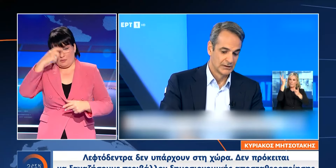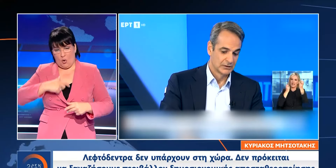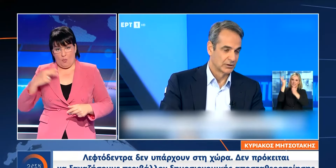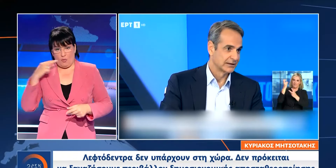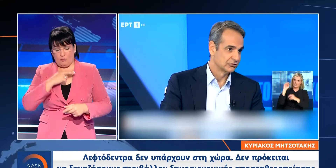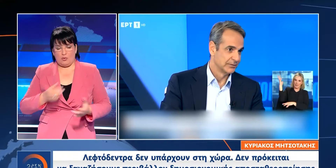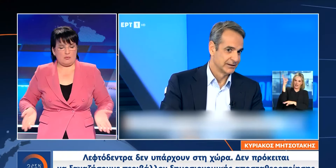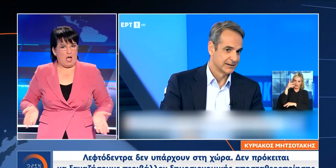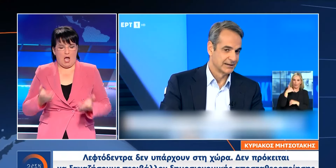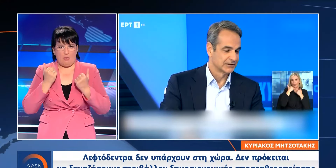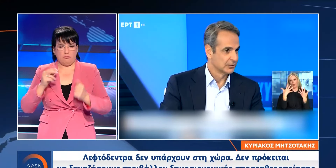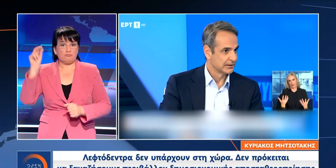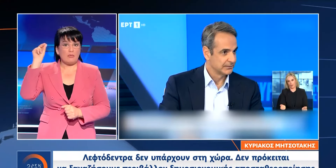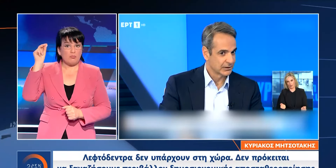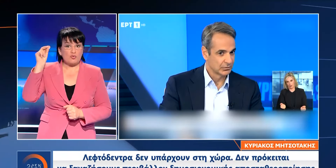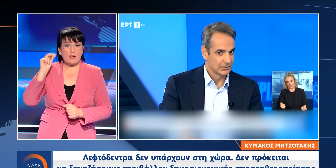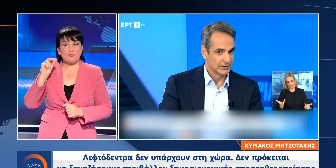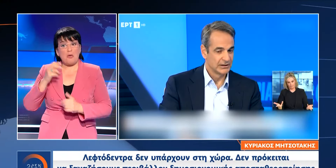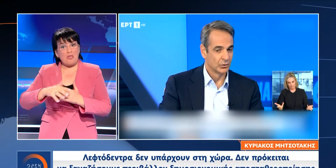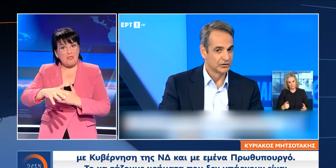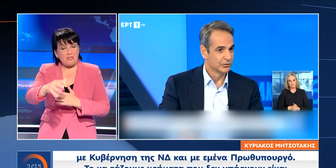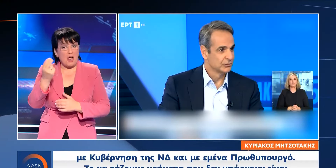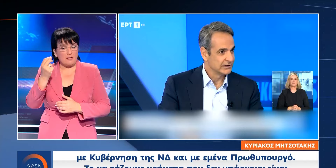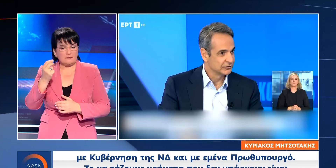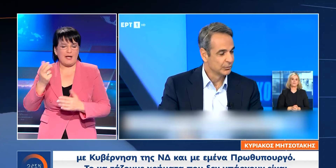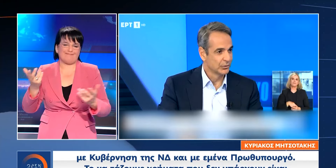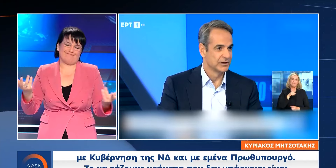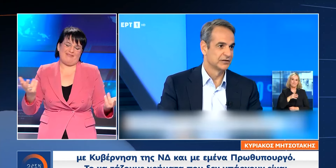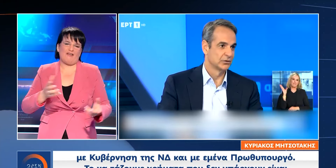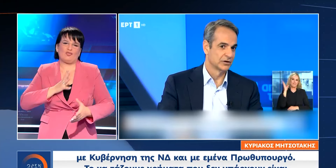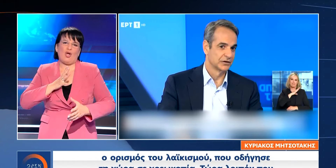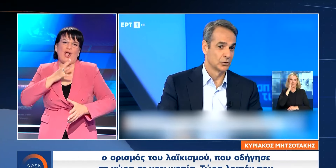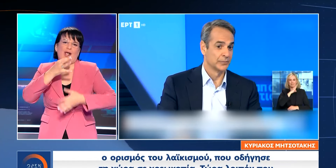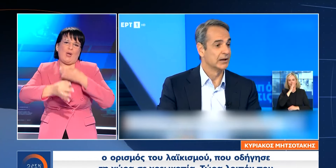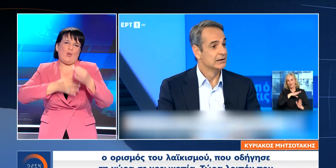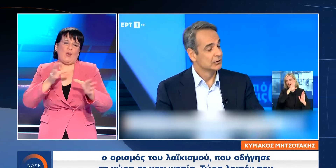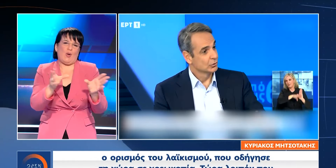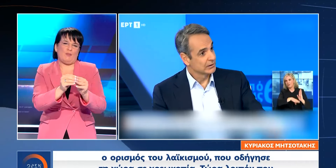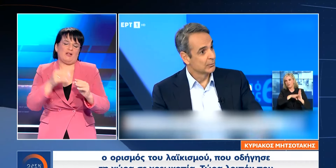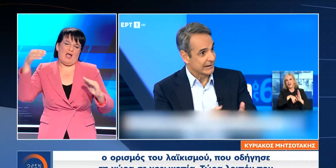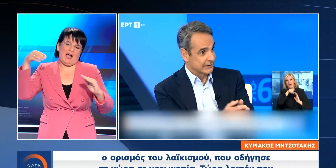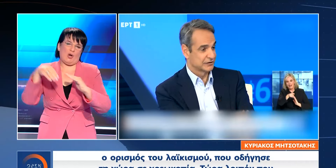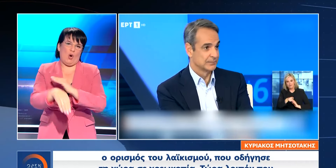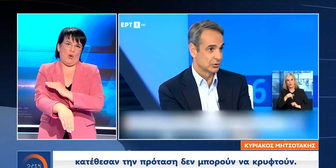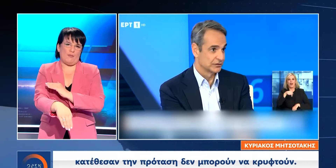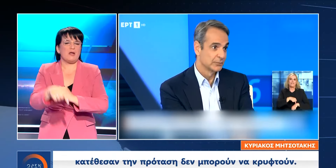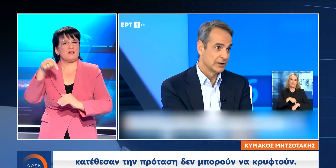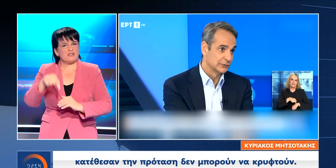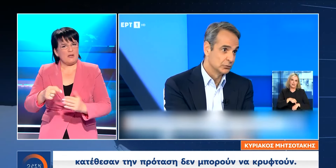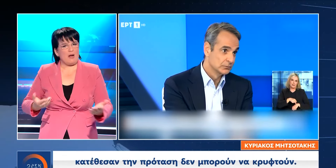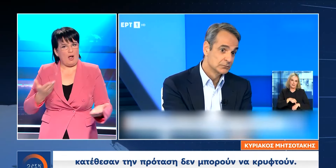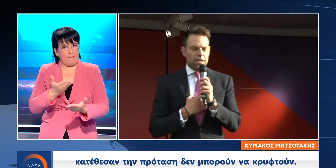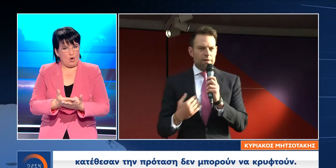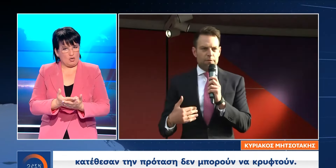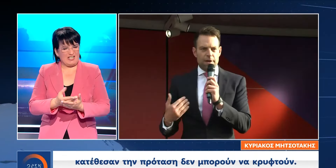πρωθυπουργό. Το να τάζουμε χρήματα τα οποία δεν υπάρχουν είναι ο ορισμός του λαϊκισμού που οδήγησε τη χώρα σε χρεοκοπία. Τώρα λοιπόν που κατέθεσαν την πρόταση, δεν